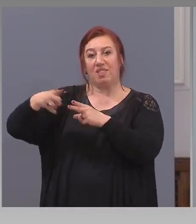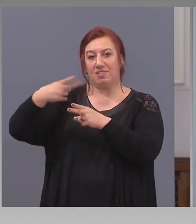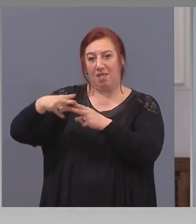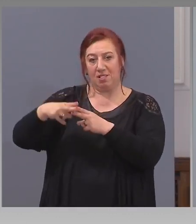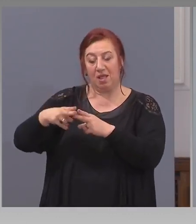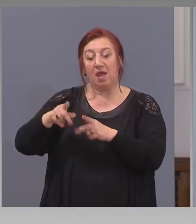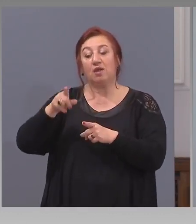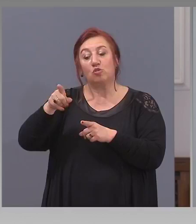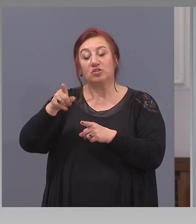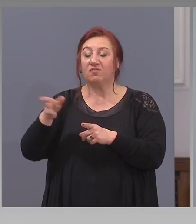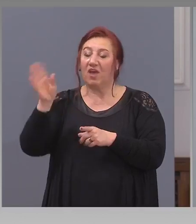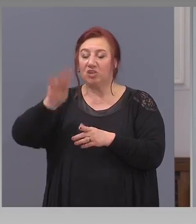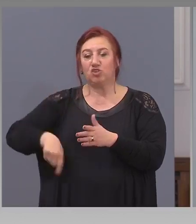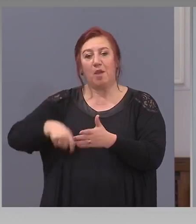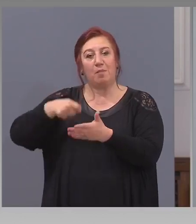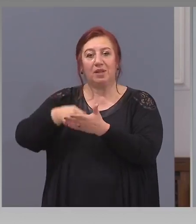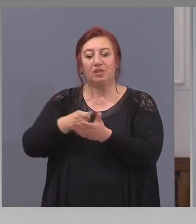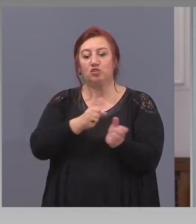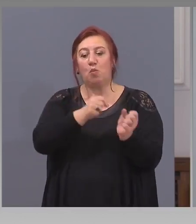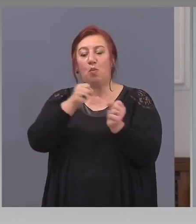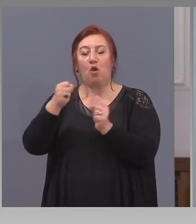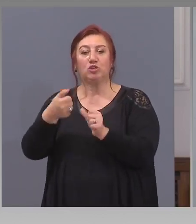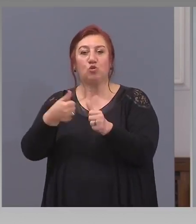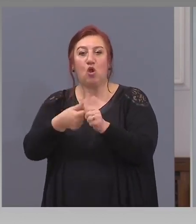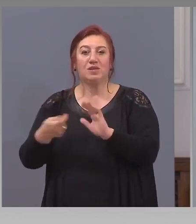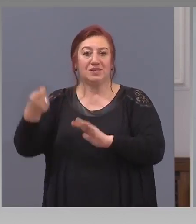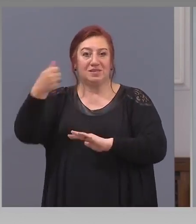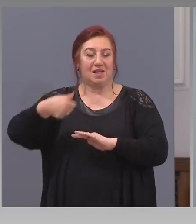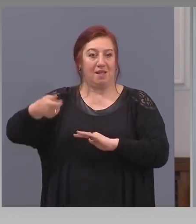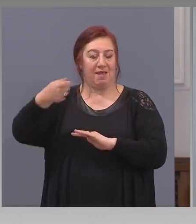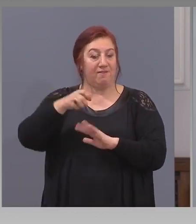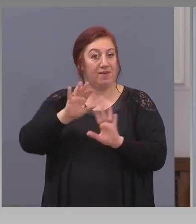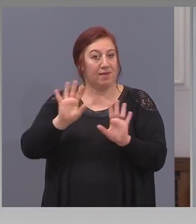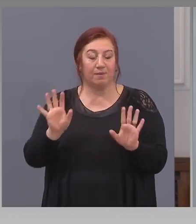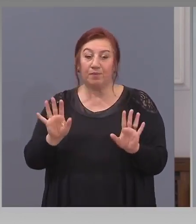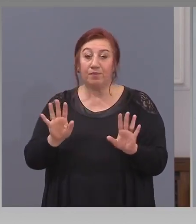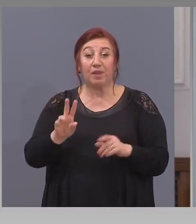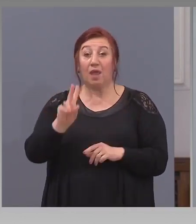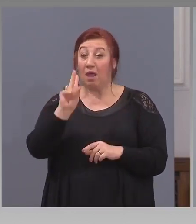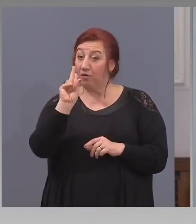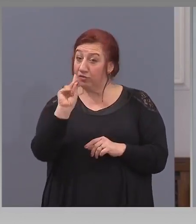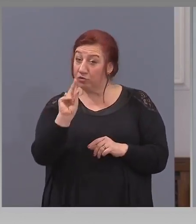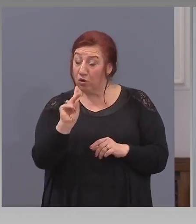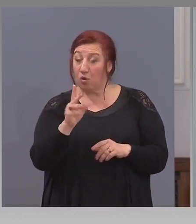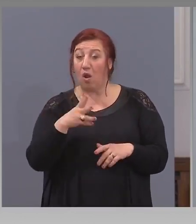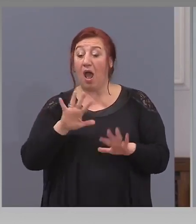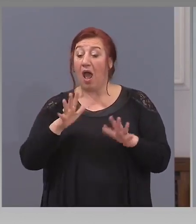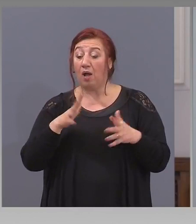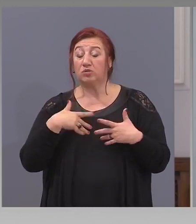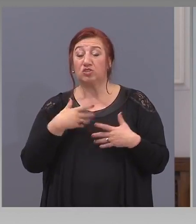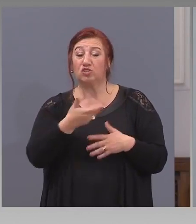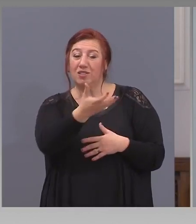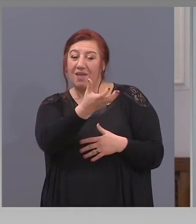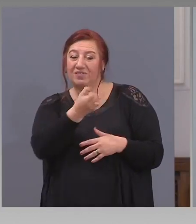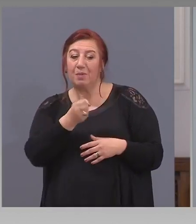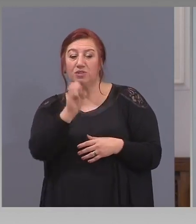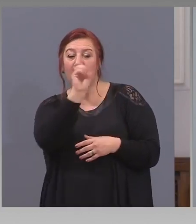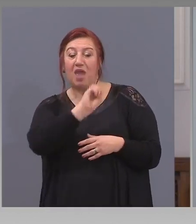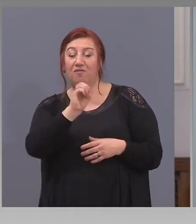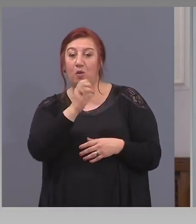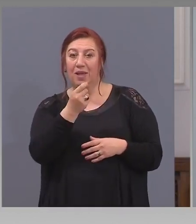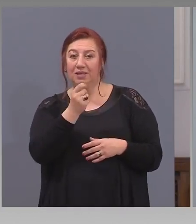платиш по-високите лихви. И втори път, ако искаш да вземеш от европейските пари,